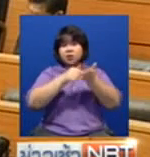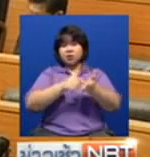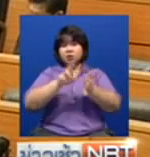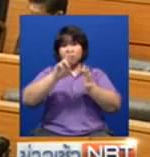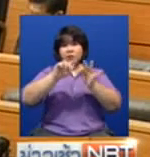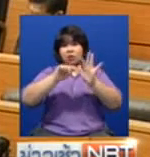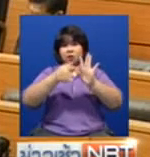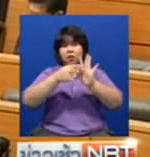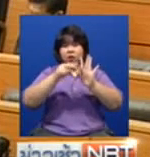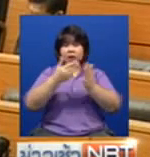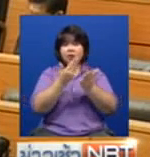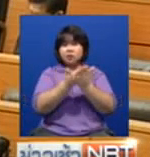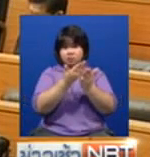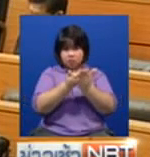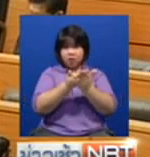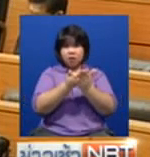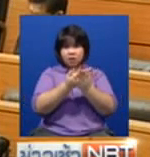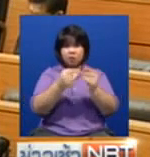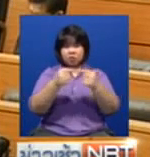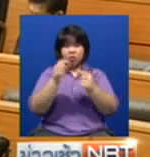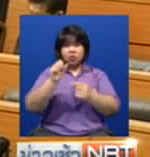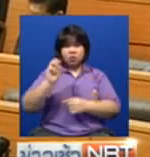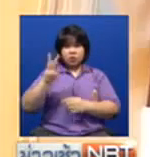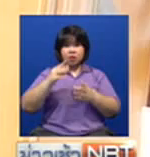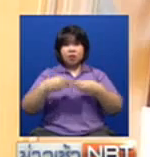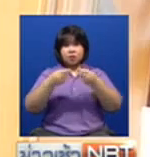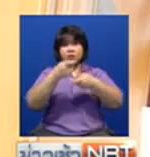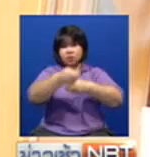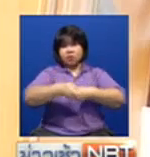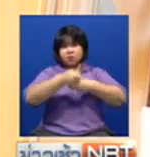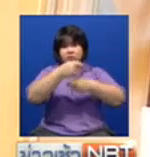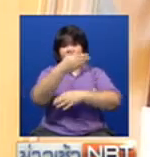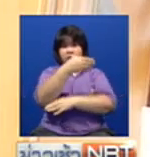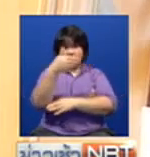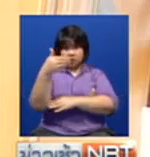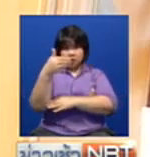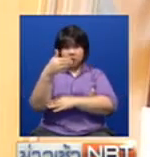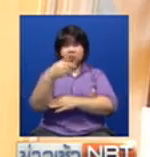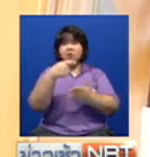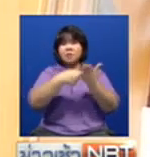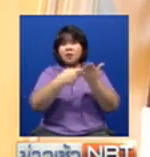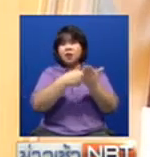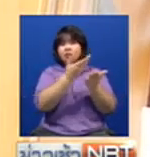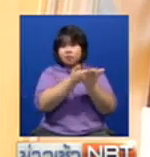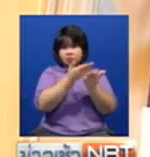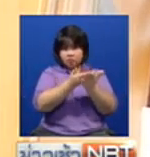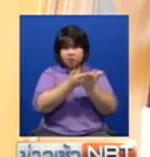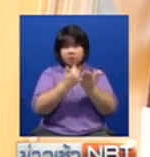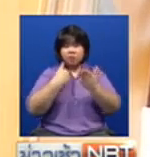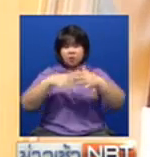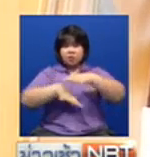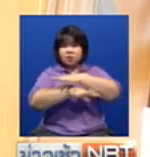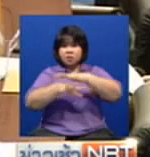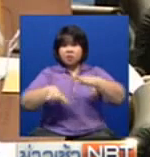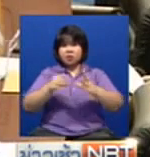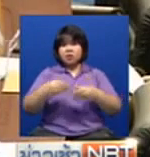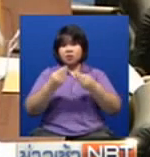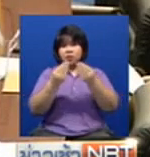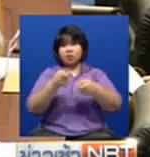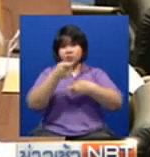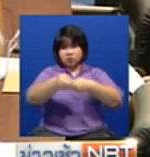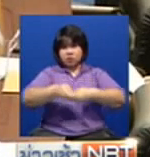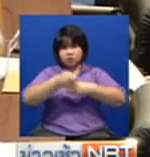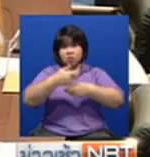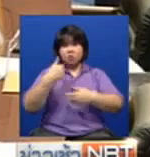างพระชบัญญัรได้และสวัสดีการเกศตร ประกันายได้และสวดการพึ้ฐานใหกบเกศตกร